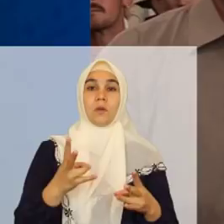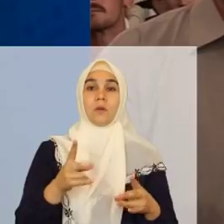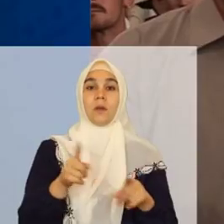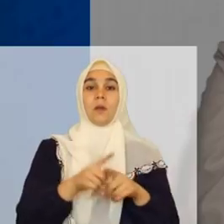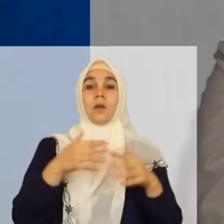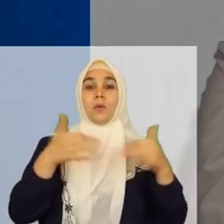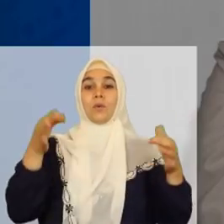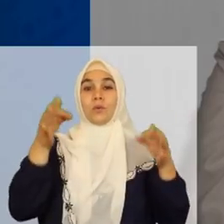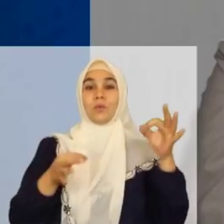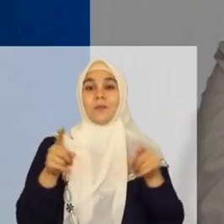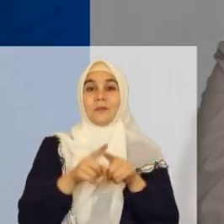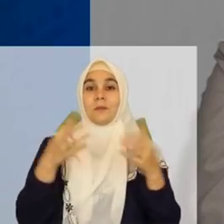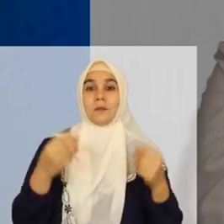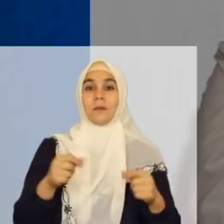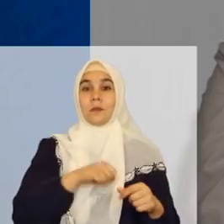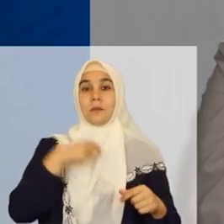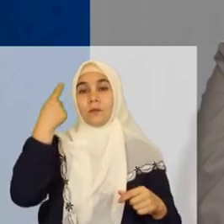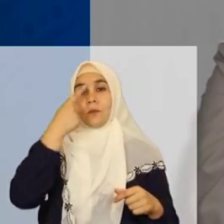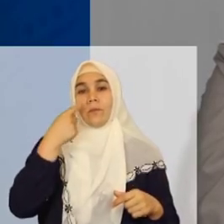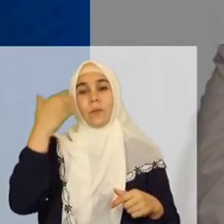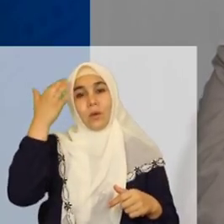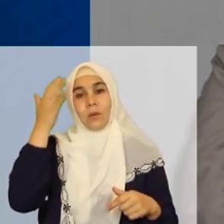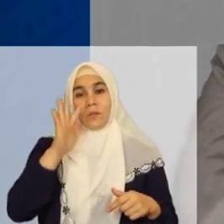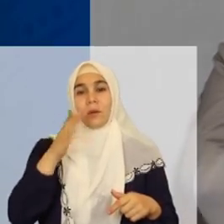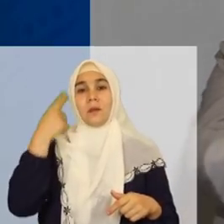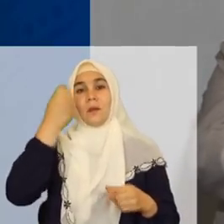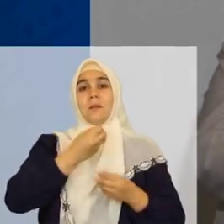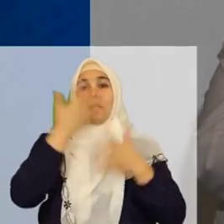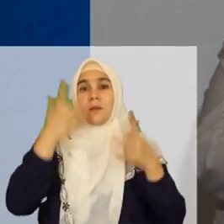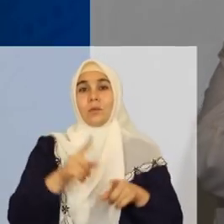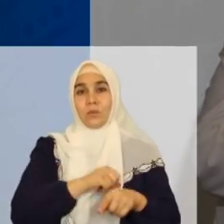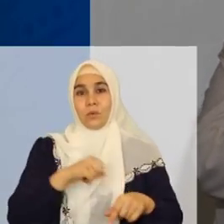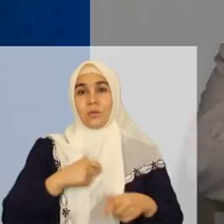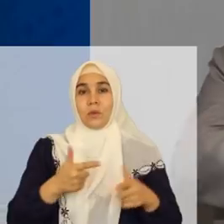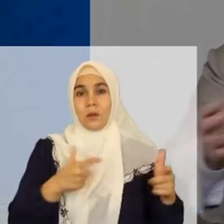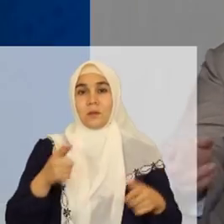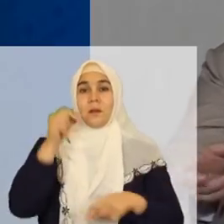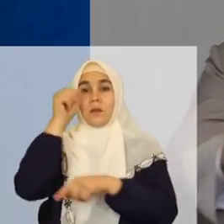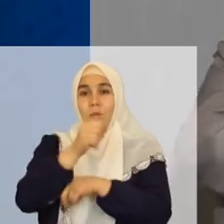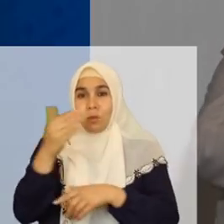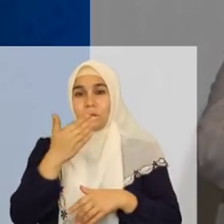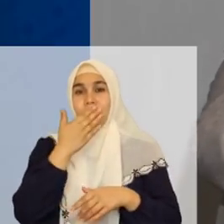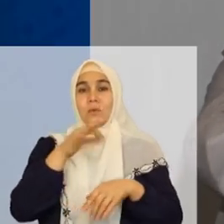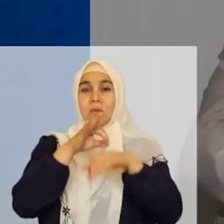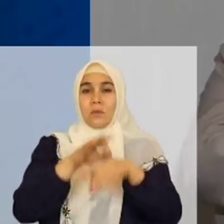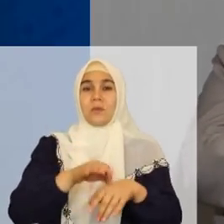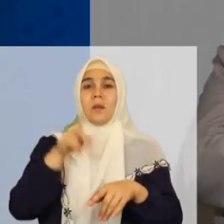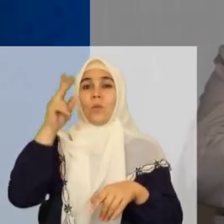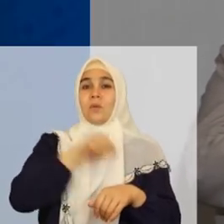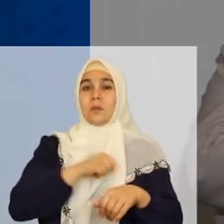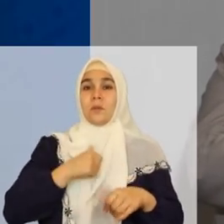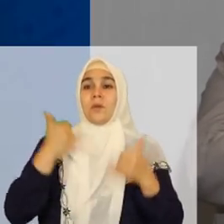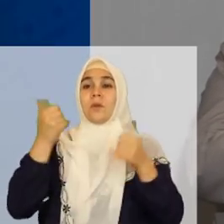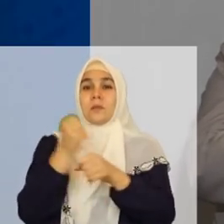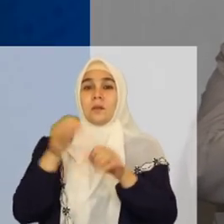Qiyomatga odam yuzim qora bo'lib qolmasin, yuzim yorug' bo'lsin deb tayyorgarlik ko'radi-yu, namozini o'qiydi, ro'zasini tutadi, unisini qiladi, bunisini